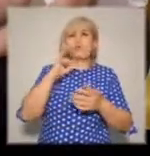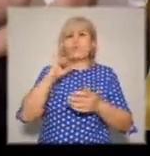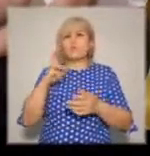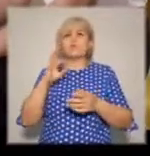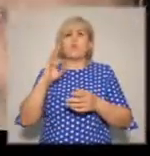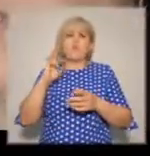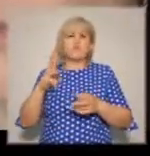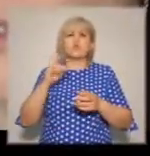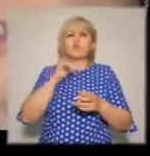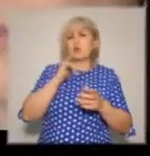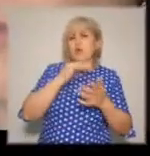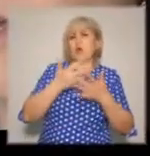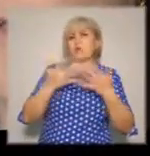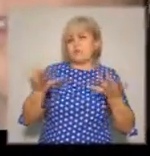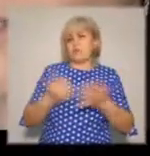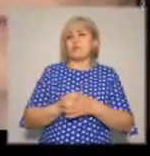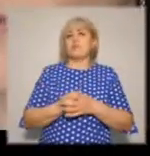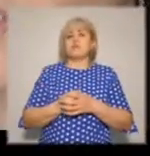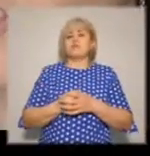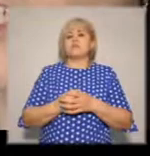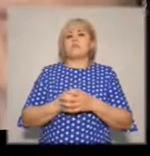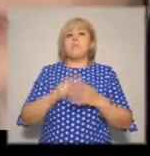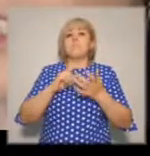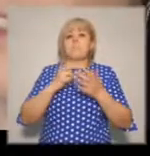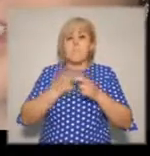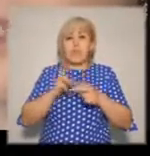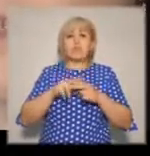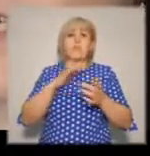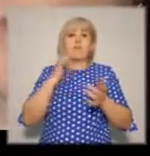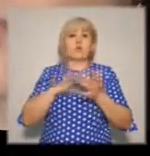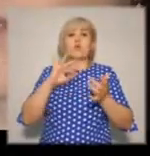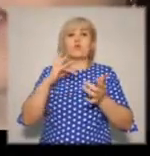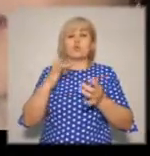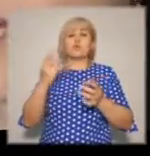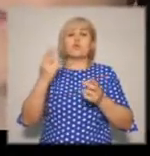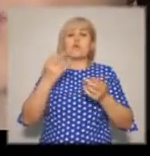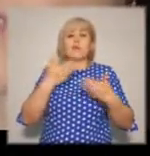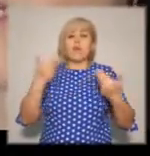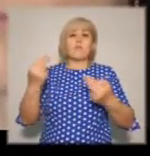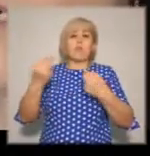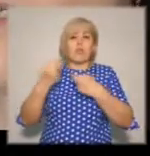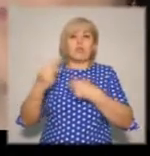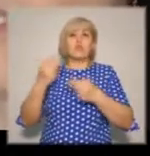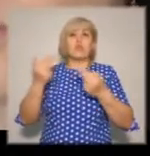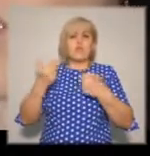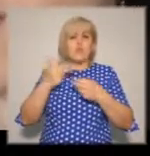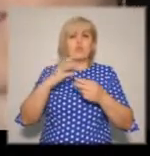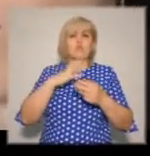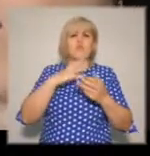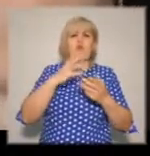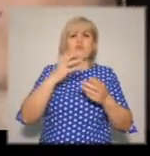могут дать высокую качественную оценку даже самым профессиональным танцевальным дуэтам. Поэтому города Югры к нам